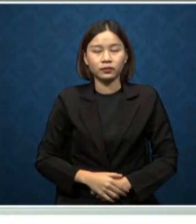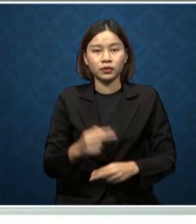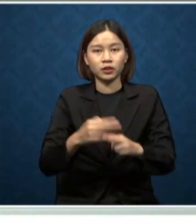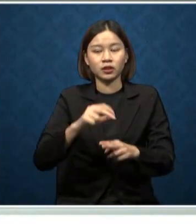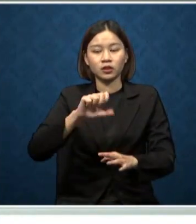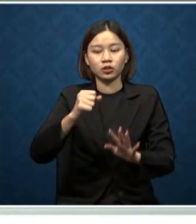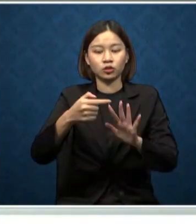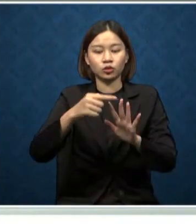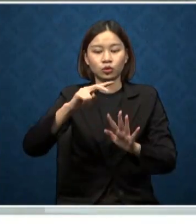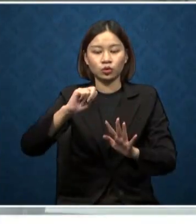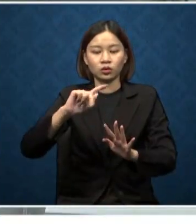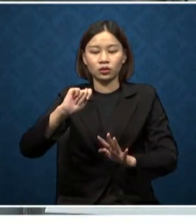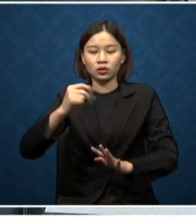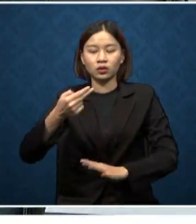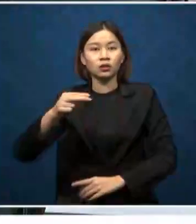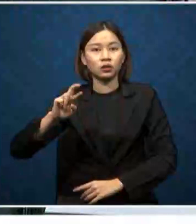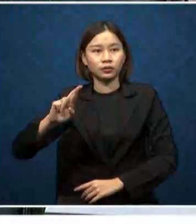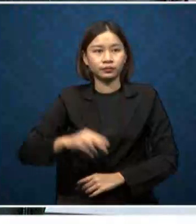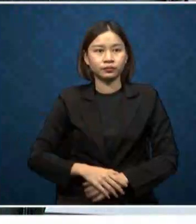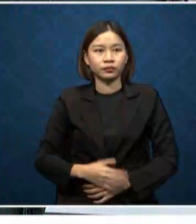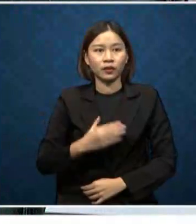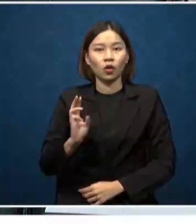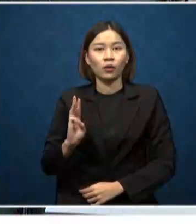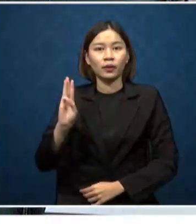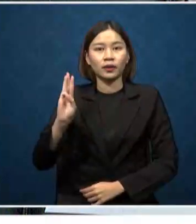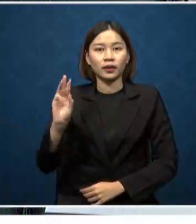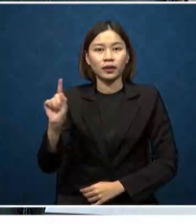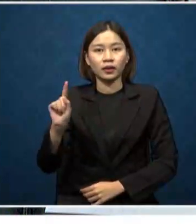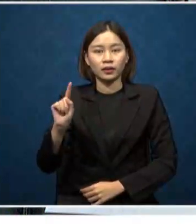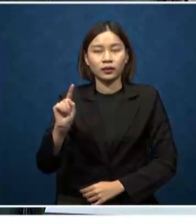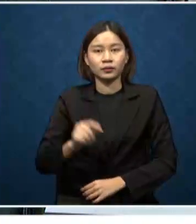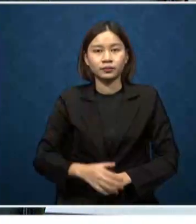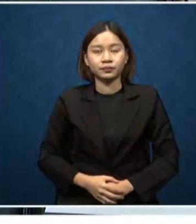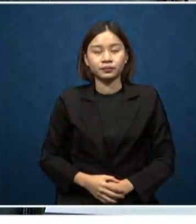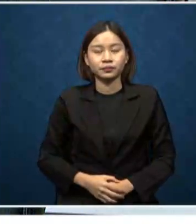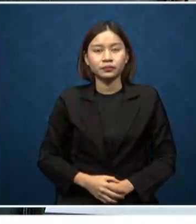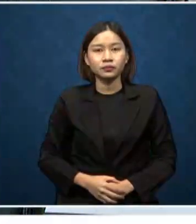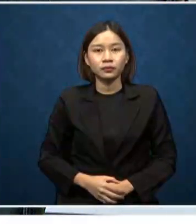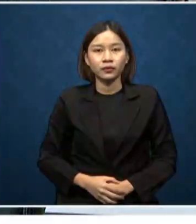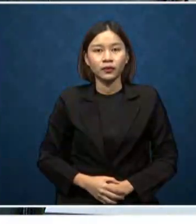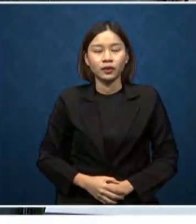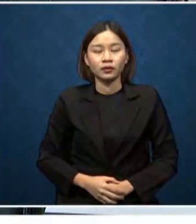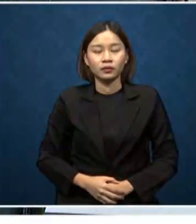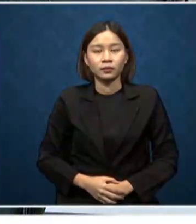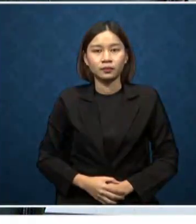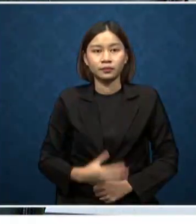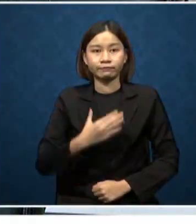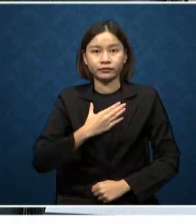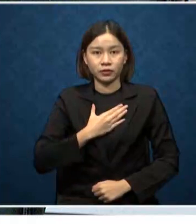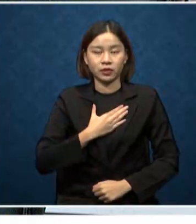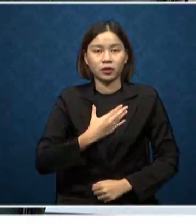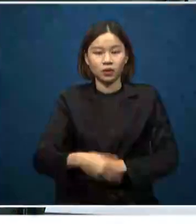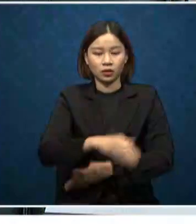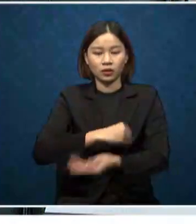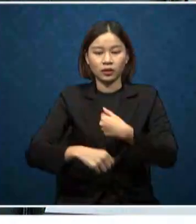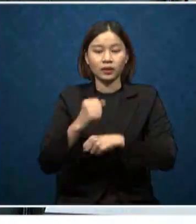าพเจ้าพลเอกสุนทรขำคมกุล ขอปฏิญาณว่า ข ขอปฏิญาณว่า ข้าพเจ้า ข้าพเจ้า จะปฏิ